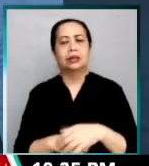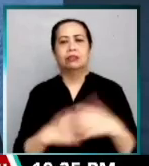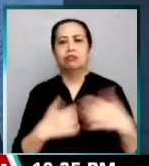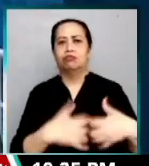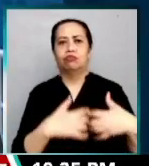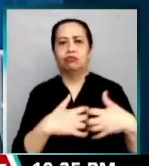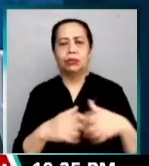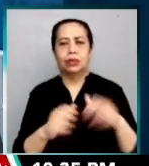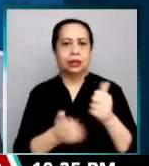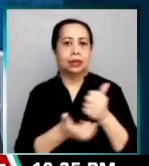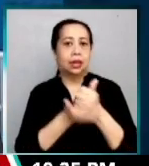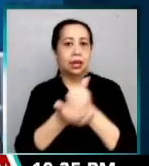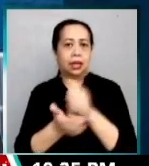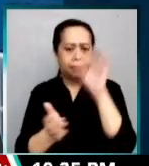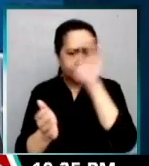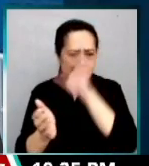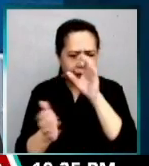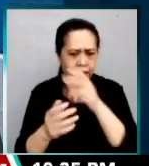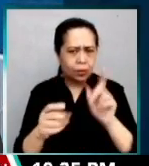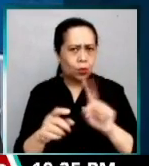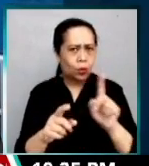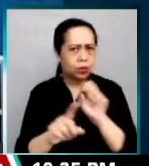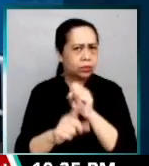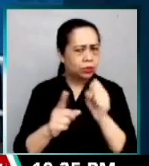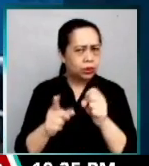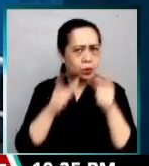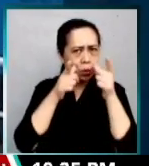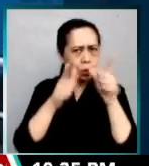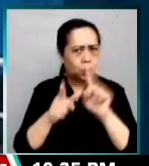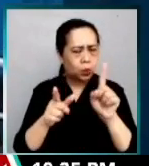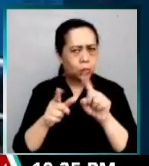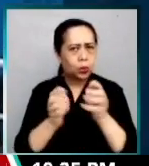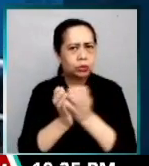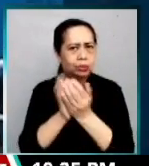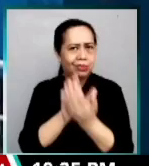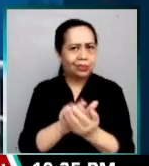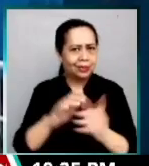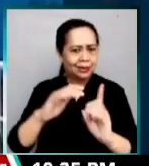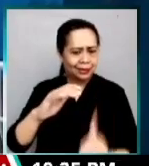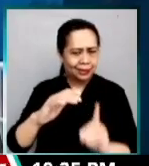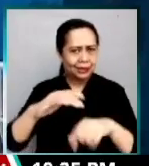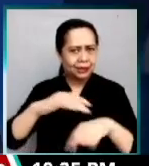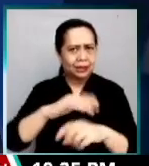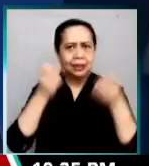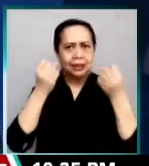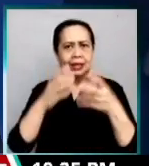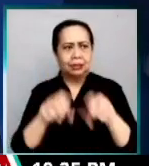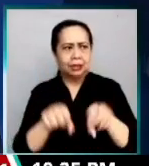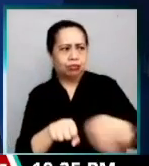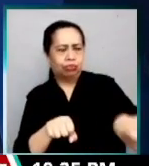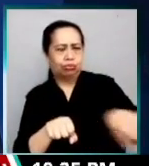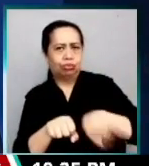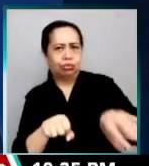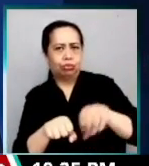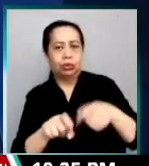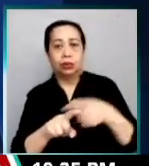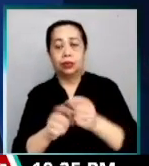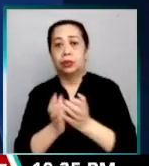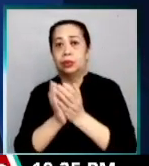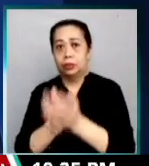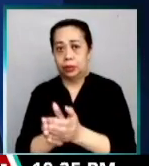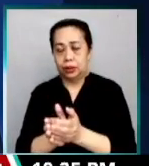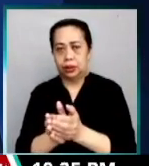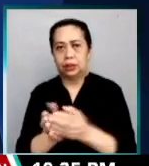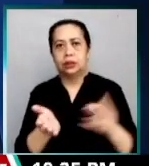makatutulong sa pagtukoy ng kondisyon ng MT Princess Empress at sa dami ng langis na tumatagas mula rito. Kinontrata ito